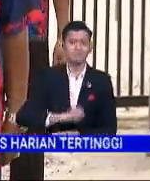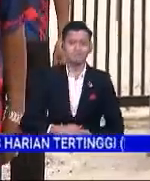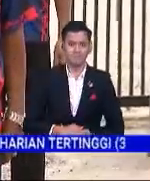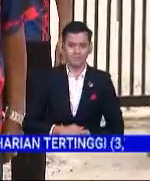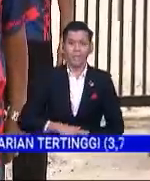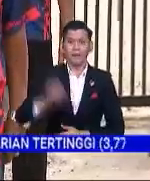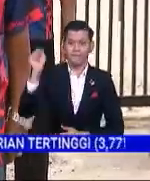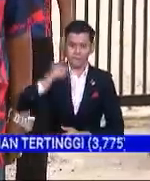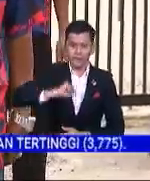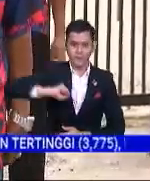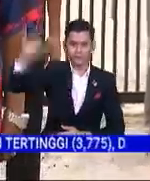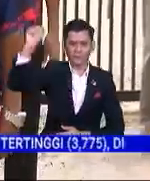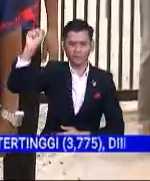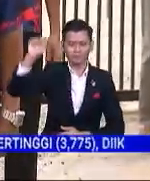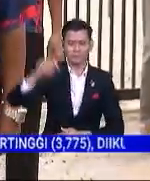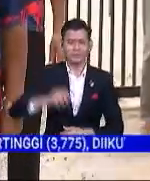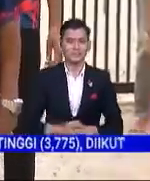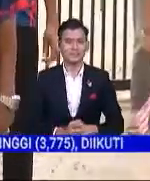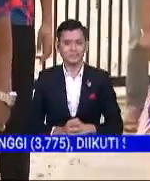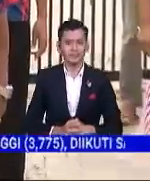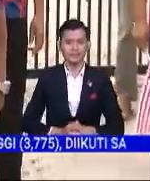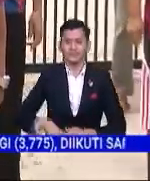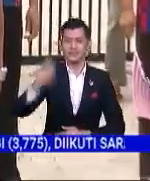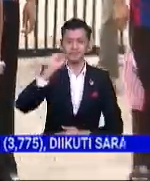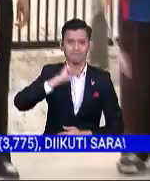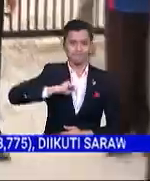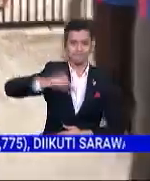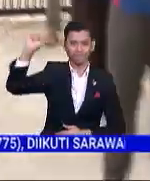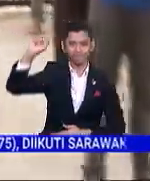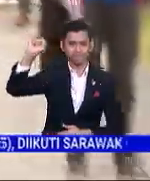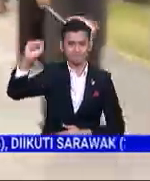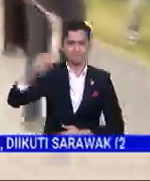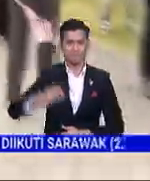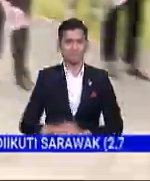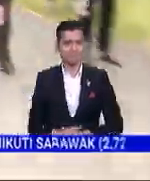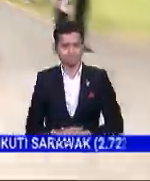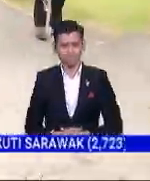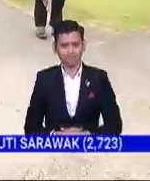Merdeka! Merdeka! Merdeka! Merdeka! Merdeka! Merdeka!